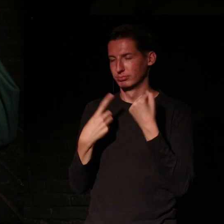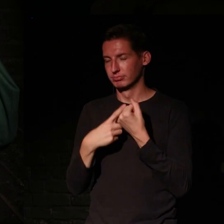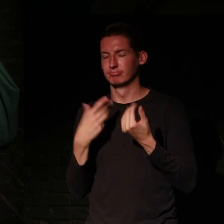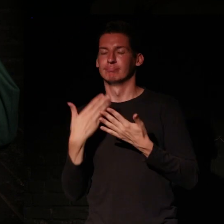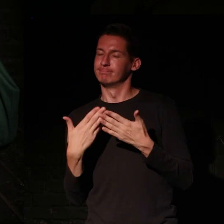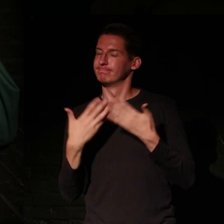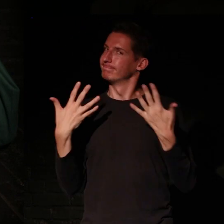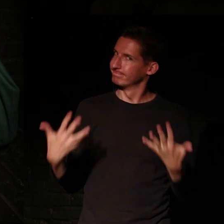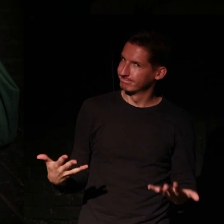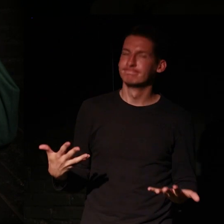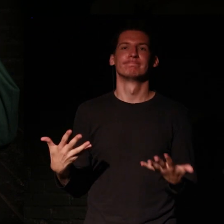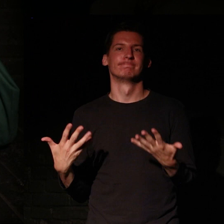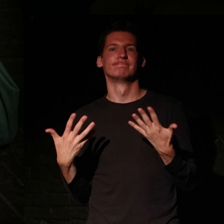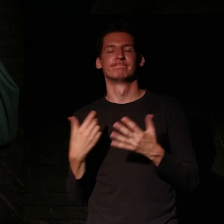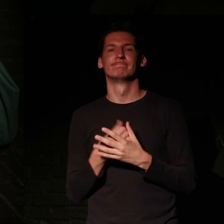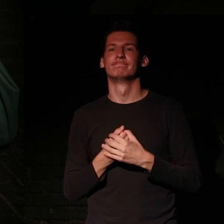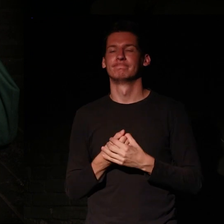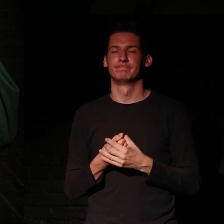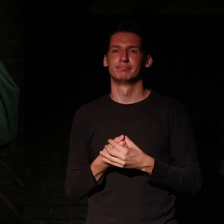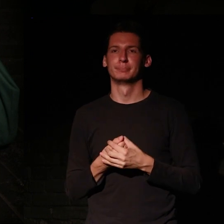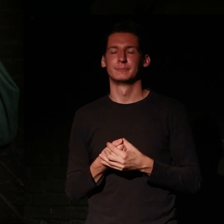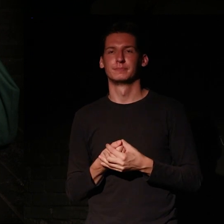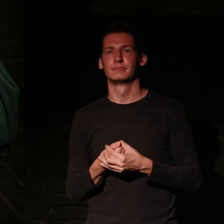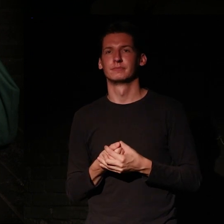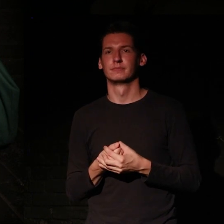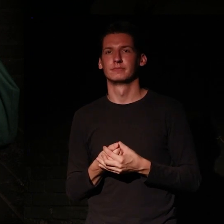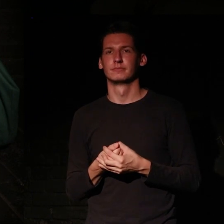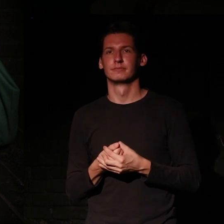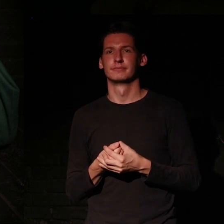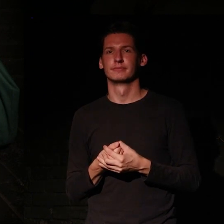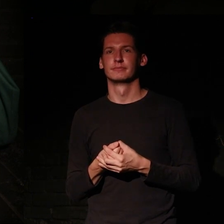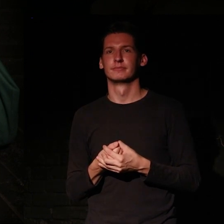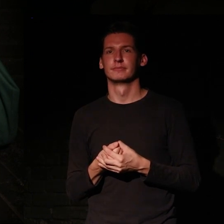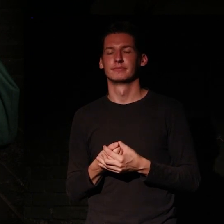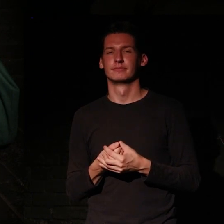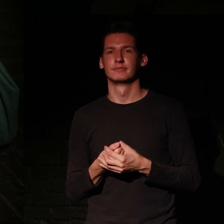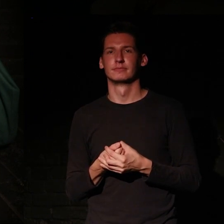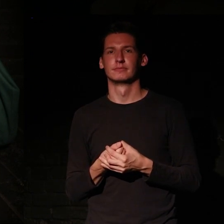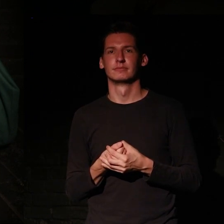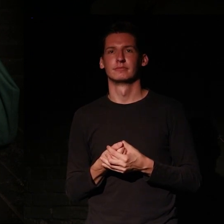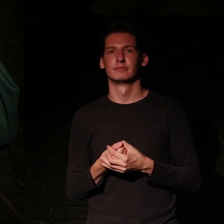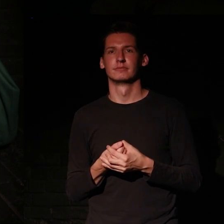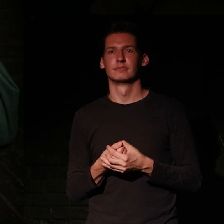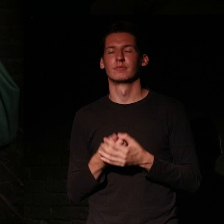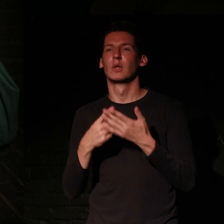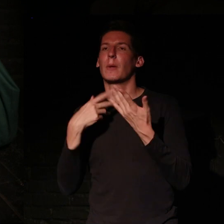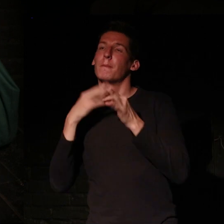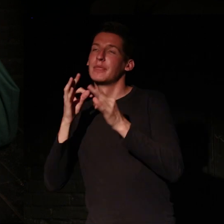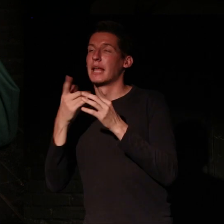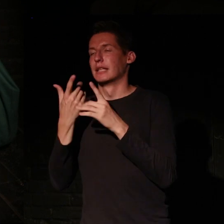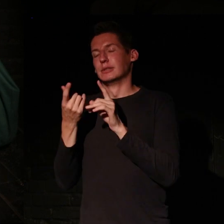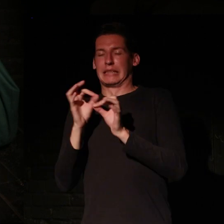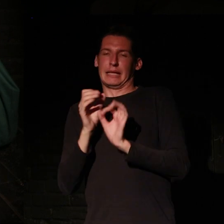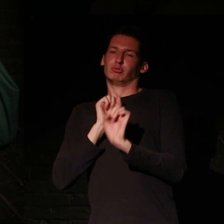Dlatego, że w skład, nazwijmy to tak na razie roboczo,